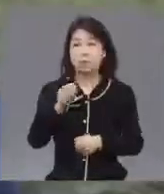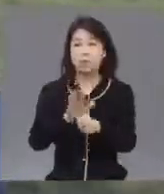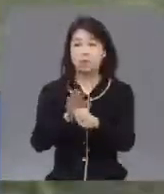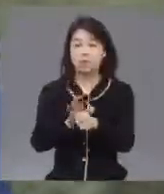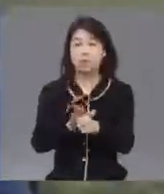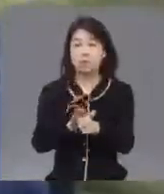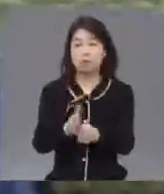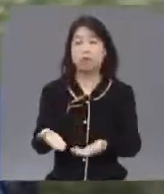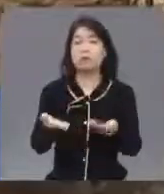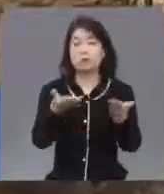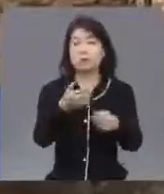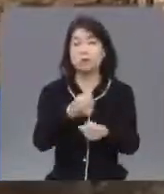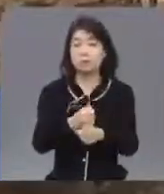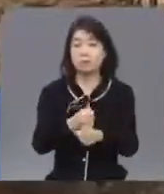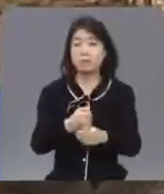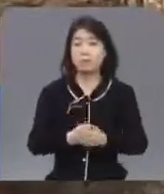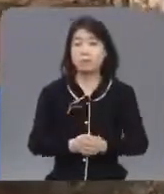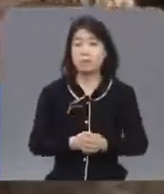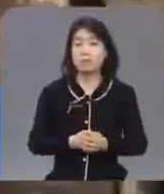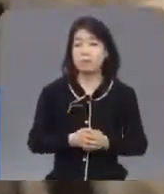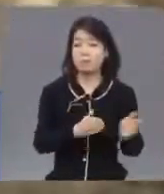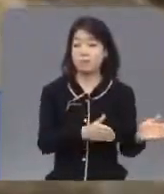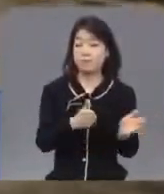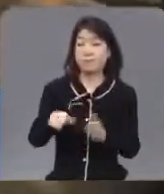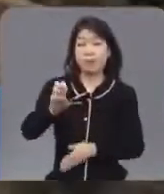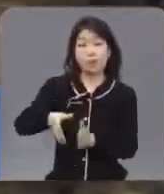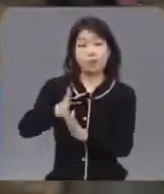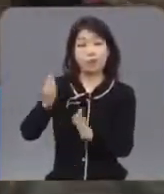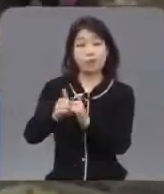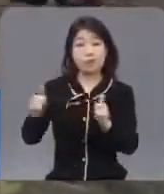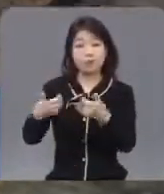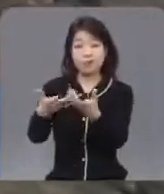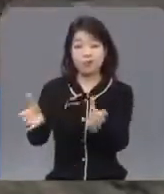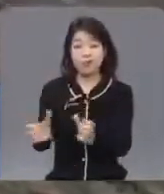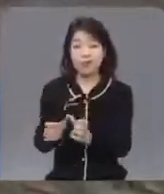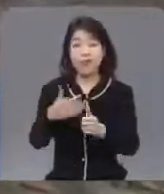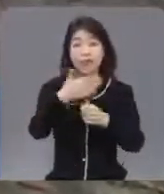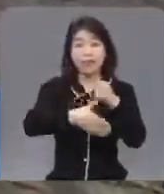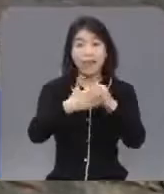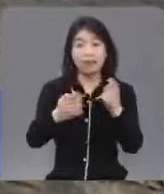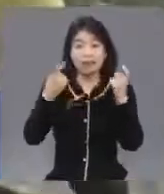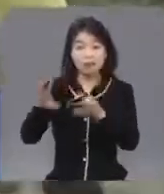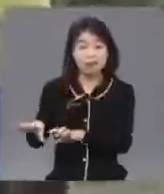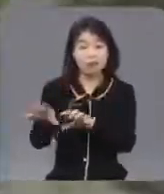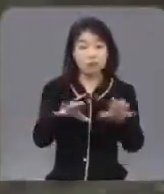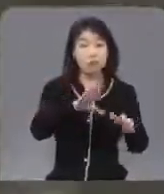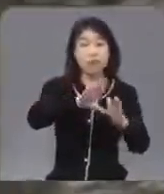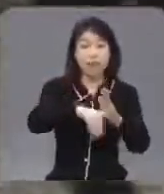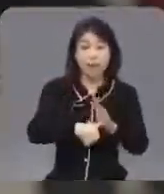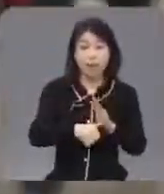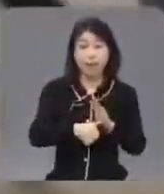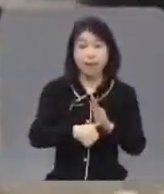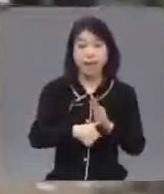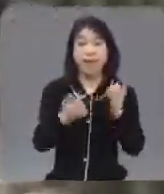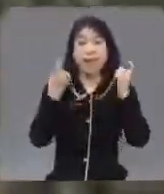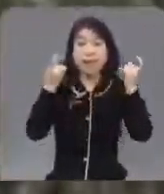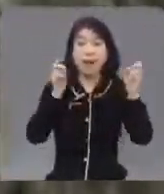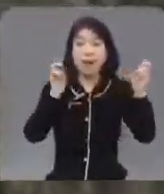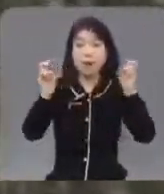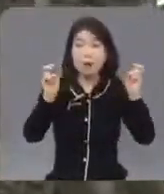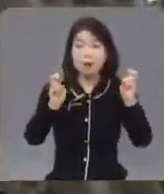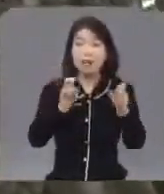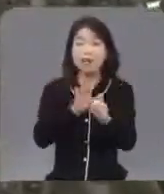지원금을 줍니다 반대로 광기 시민이 단체로 대구 지역을 여행할 경우에도 여행사에 지원금이